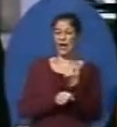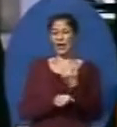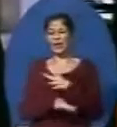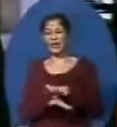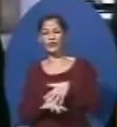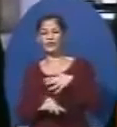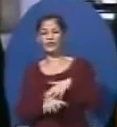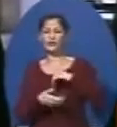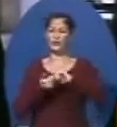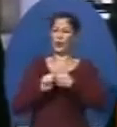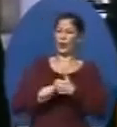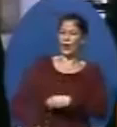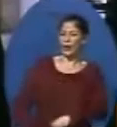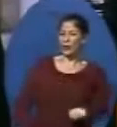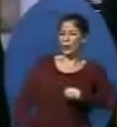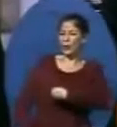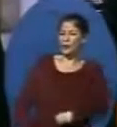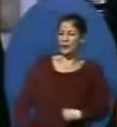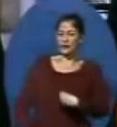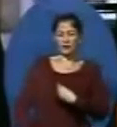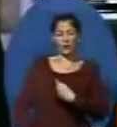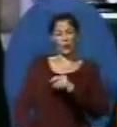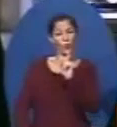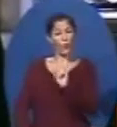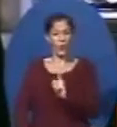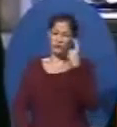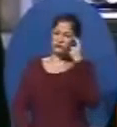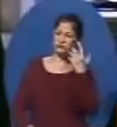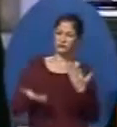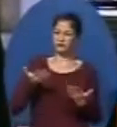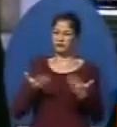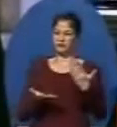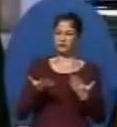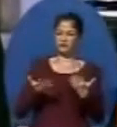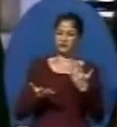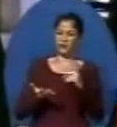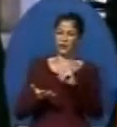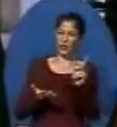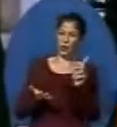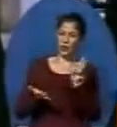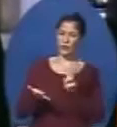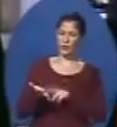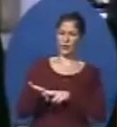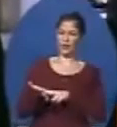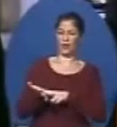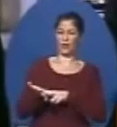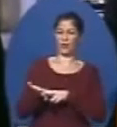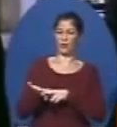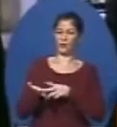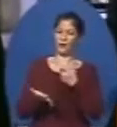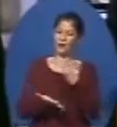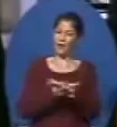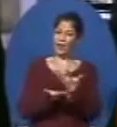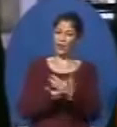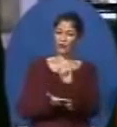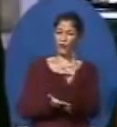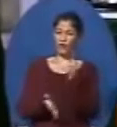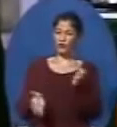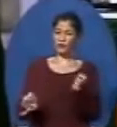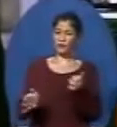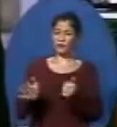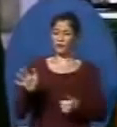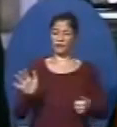בתוך הראיות, אני, ועל כך סברו שופטי בית המשפט העליון שצריך לתת משקל אחר לאותן ראיות שיש